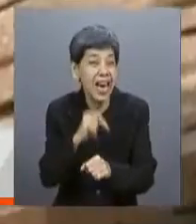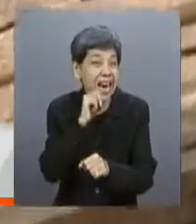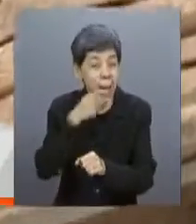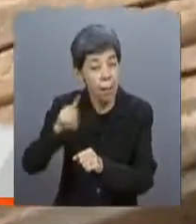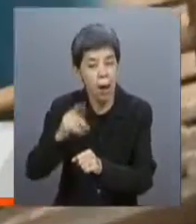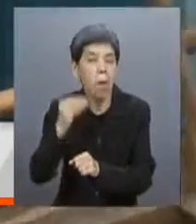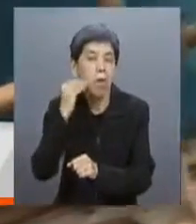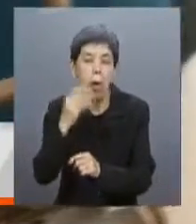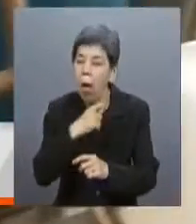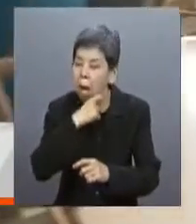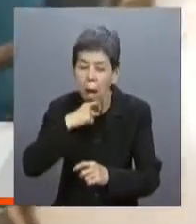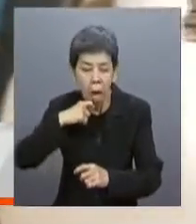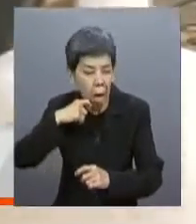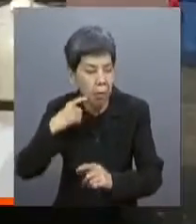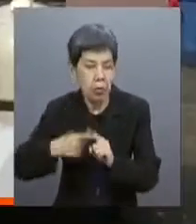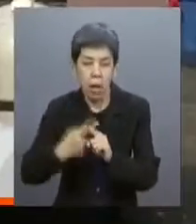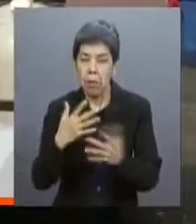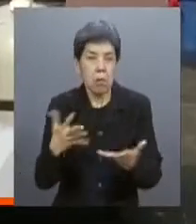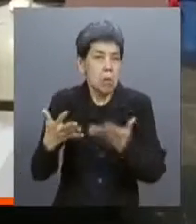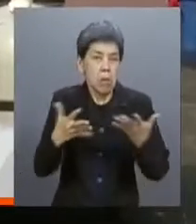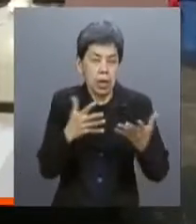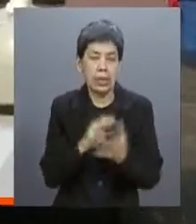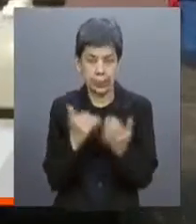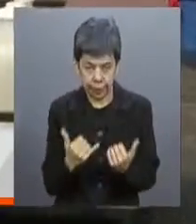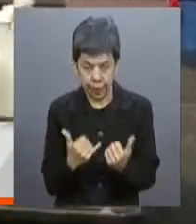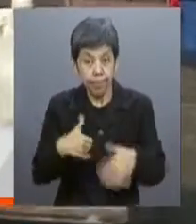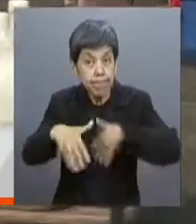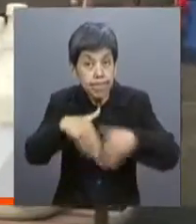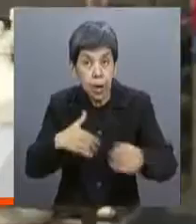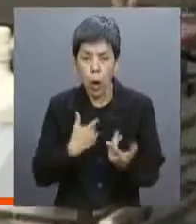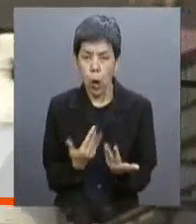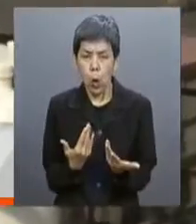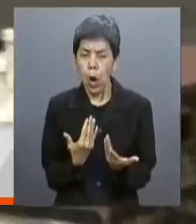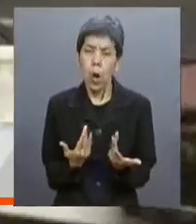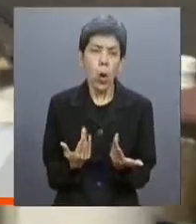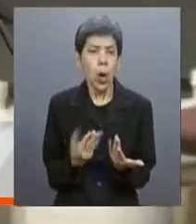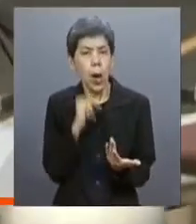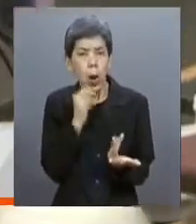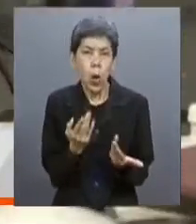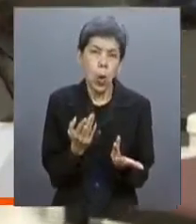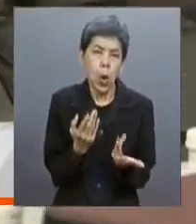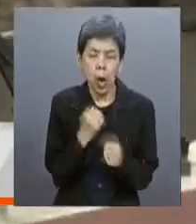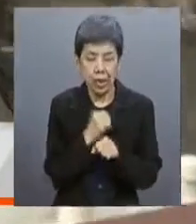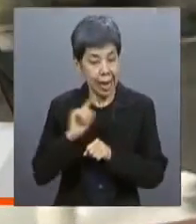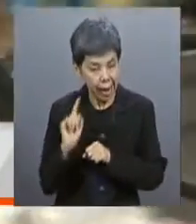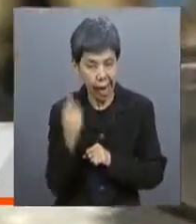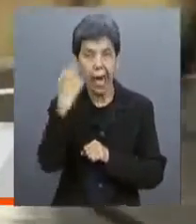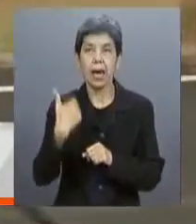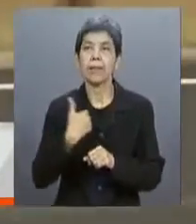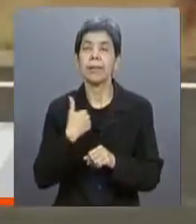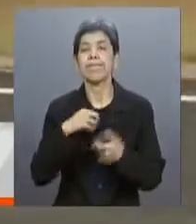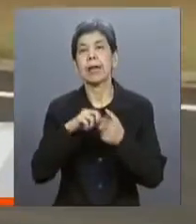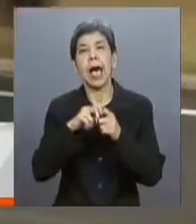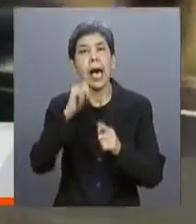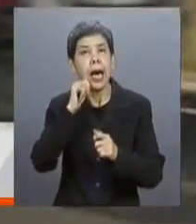ปาหมู่บ้านแห้งขอดมานานกว่า3เดือนแล้ววันนี้ชาวบ้านหลายคนตั้งใจมารอรับน้ำเพราะว่าเป็นครั้งแรกที่ได้รับน้